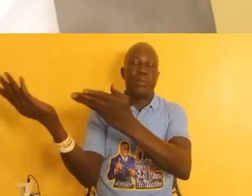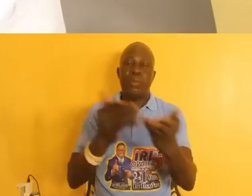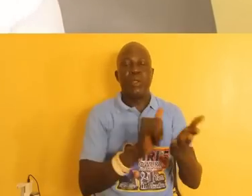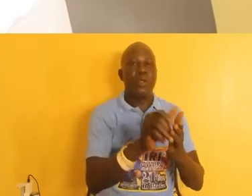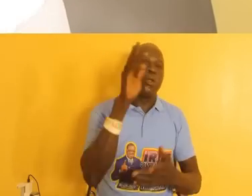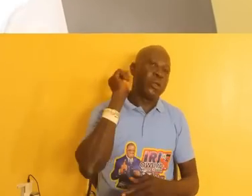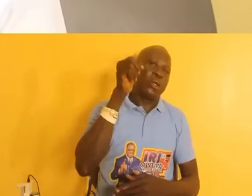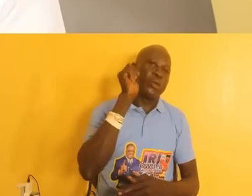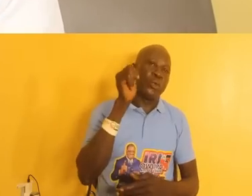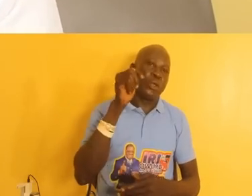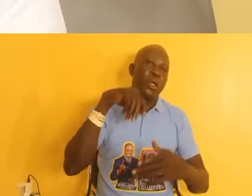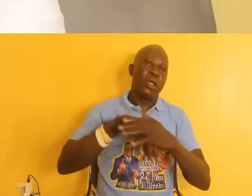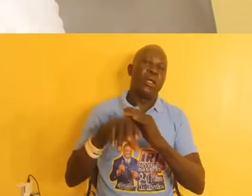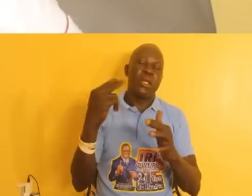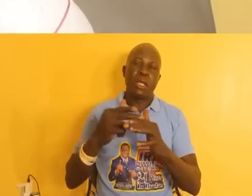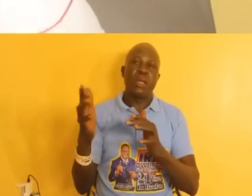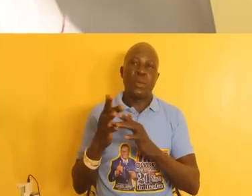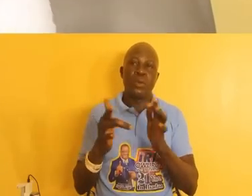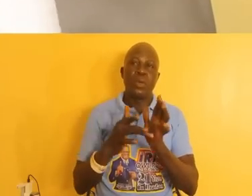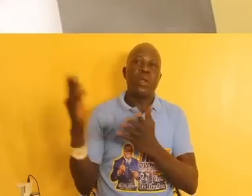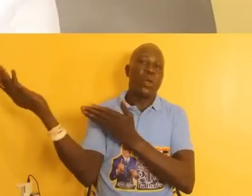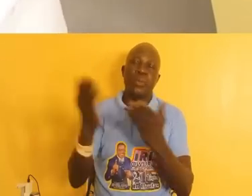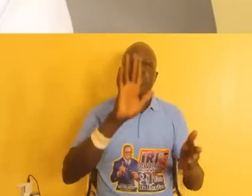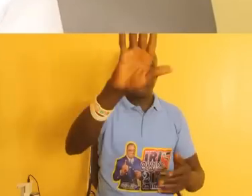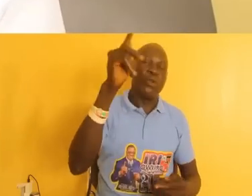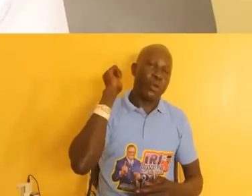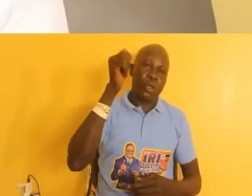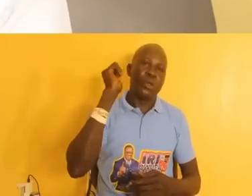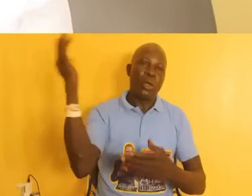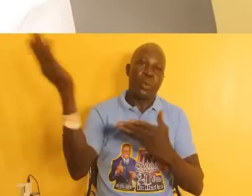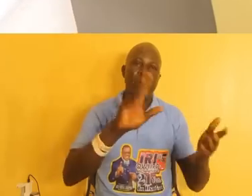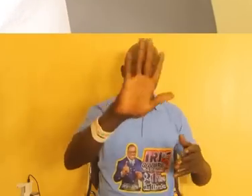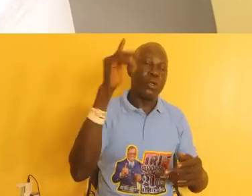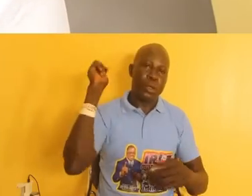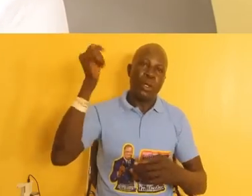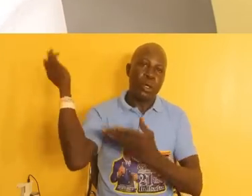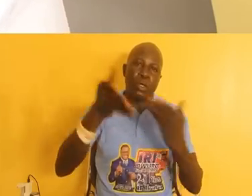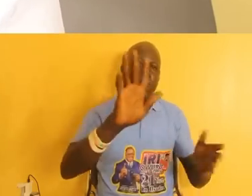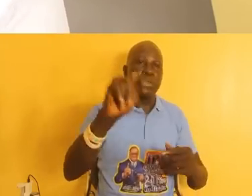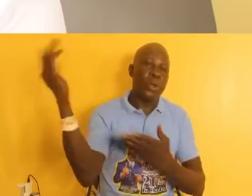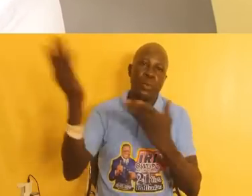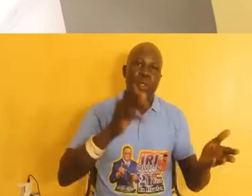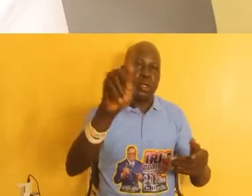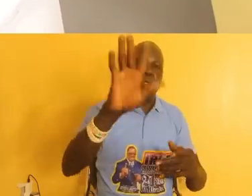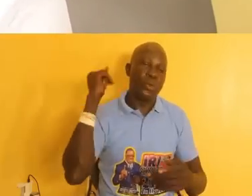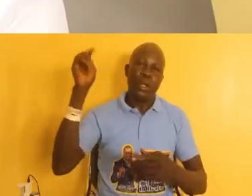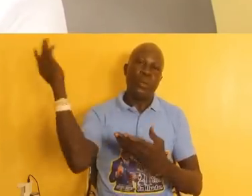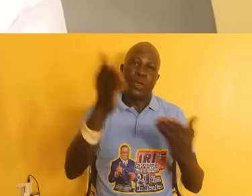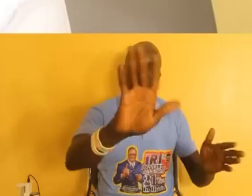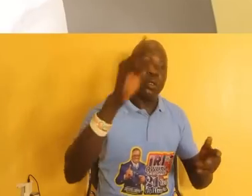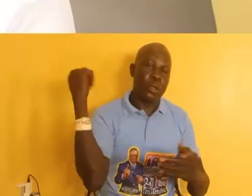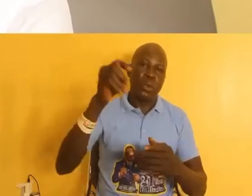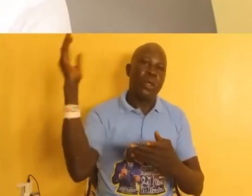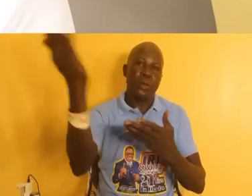wá. Làbódò ló mọ gbẹ̀gà. Lọ mẹ́rí ẹ̀ wá. Lọ mẹ́rí ẹ̀ wá. Lọ mẹ́rí ẹ̀ wá. Lọ mẹ́rí ẹ̀ wá. Lọ mẹ́rí ẹ̀